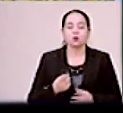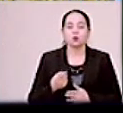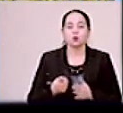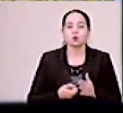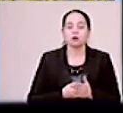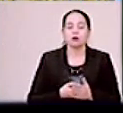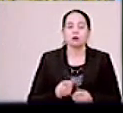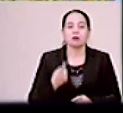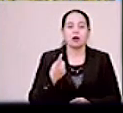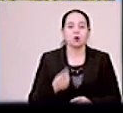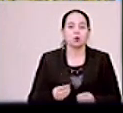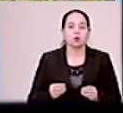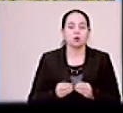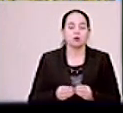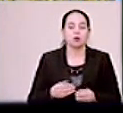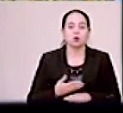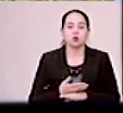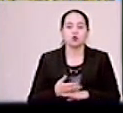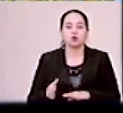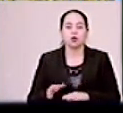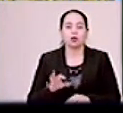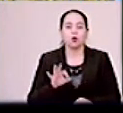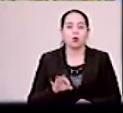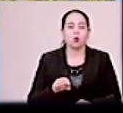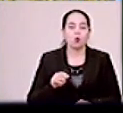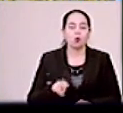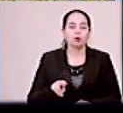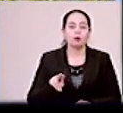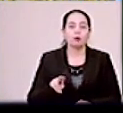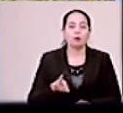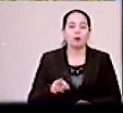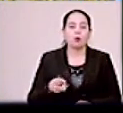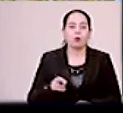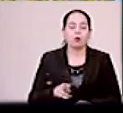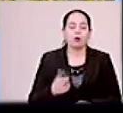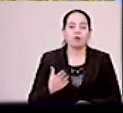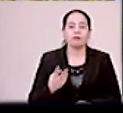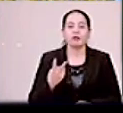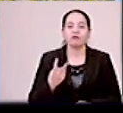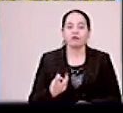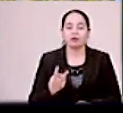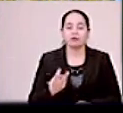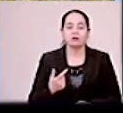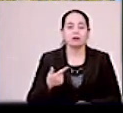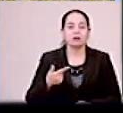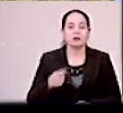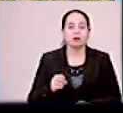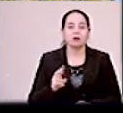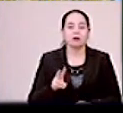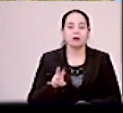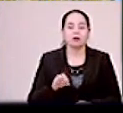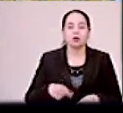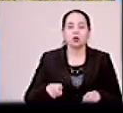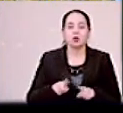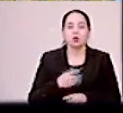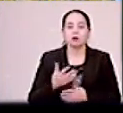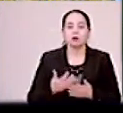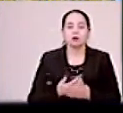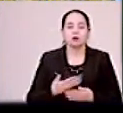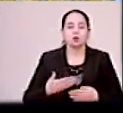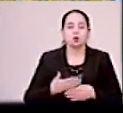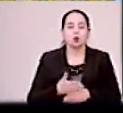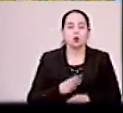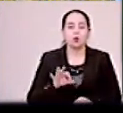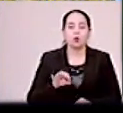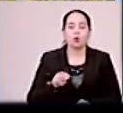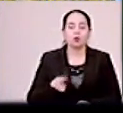узнать 1/10 часть от поля в 200 гектар. То есть найти дробь